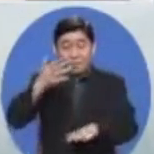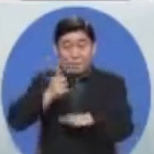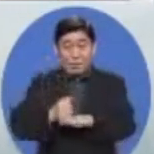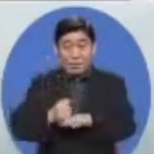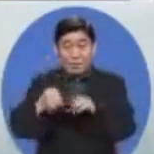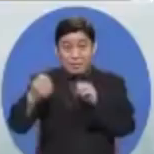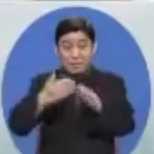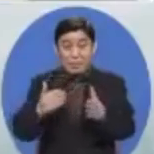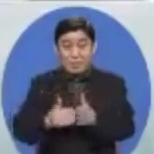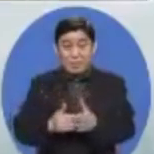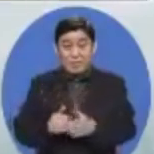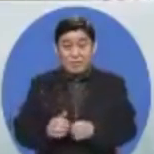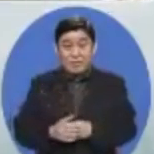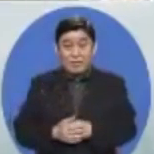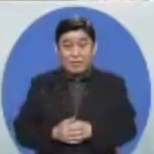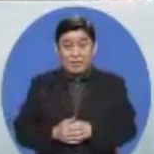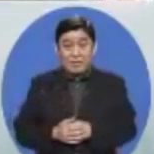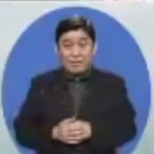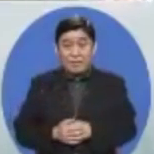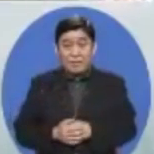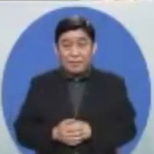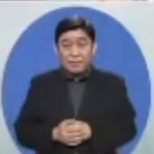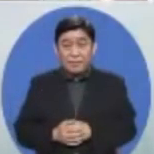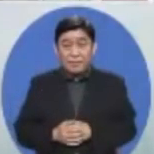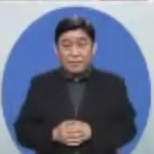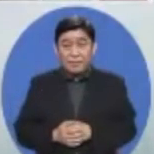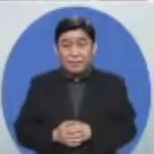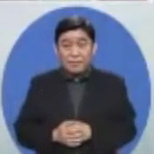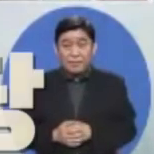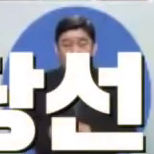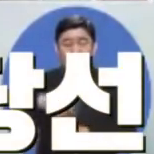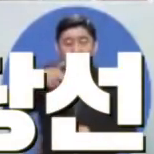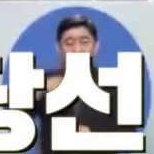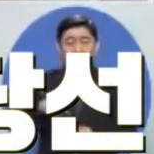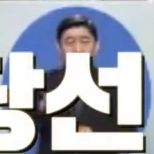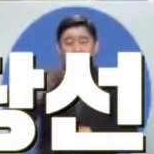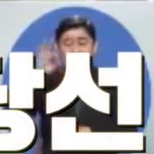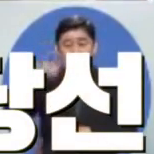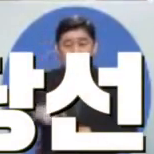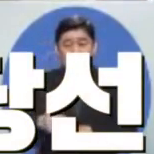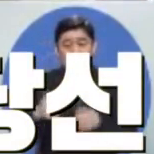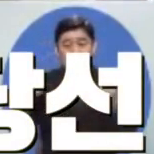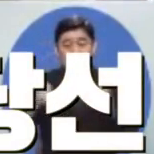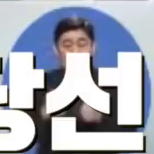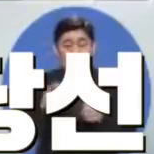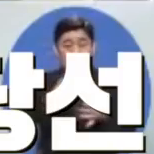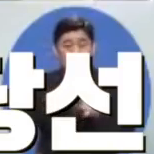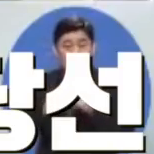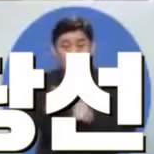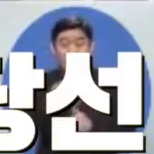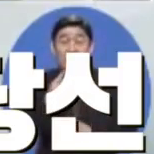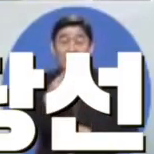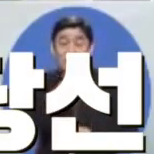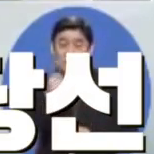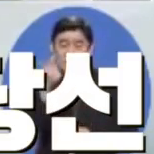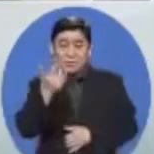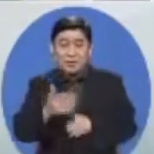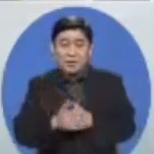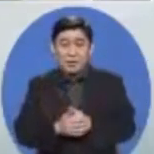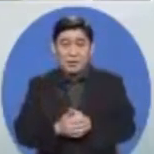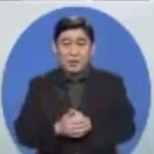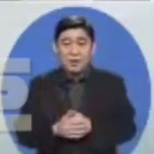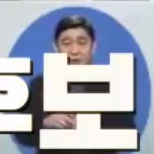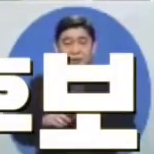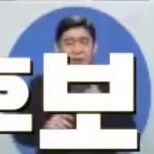우선 말씀하십시오. 거기까지 말씀하십시오. 뭐가 있다고요? 주진우 의원님과 통화하신 적 없냐고 이 문제와 관련해서.